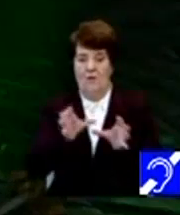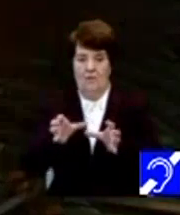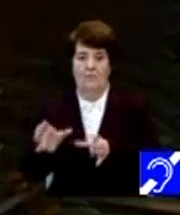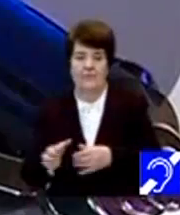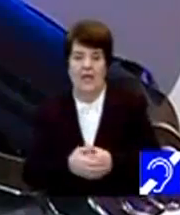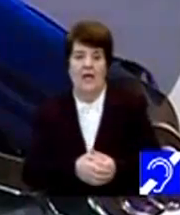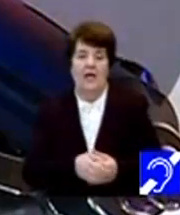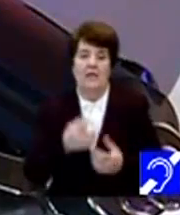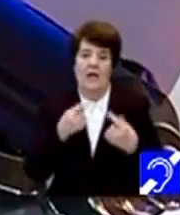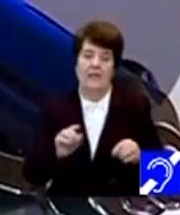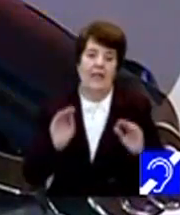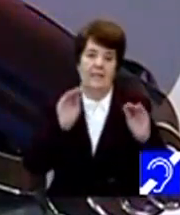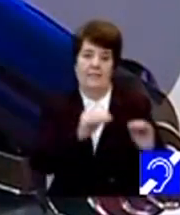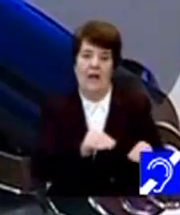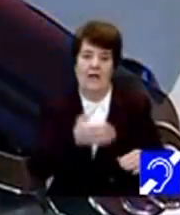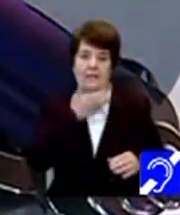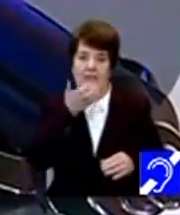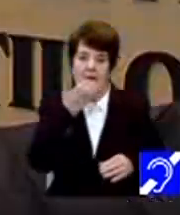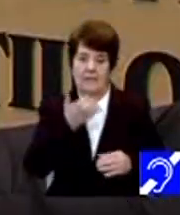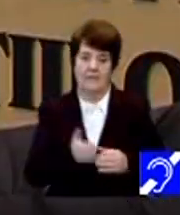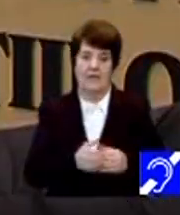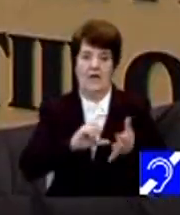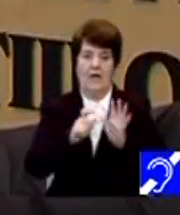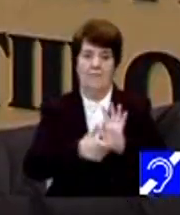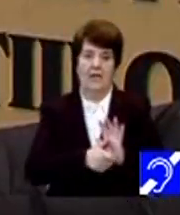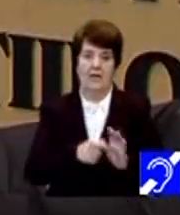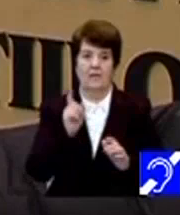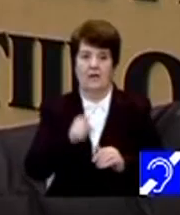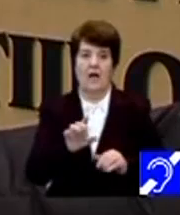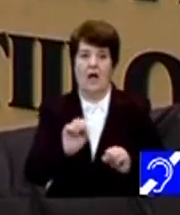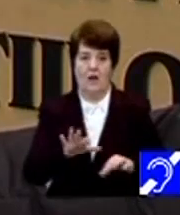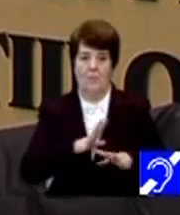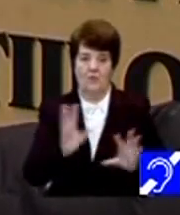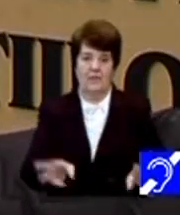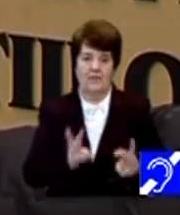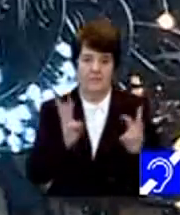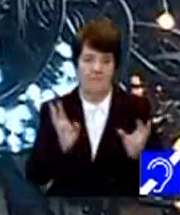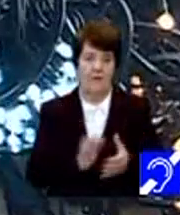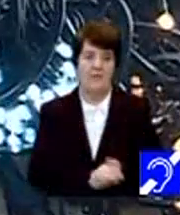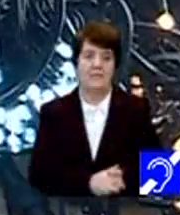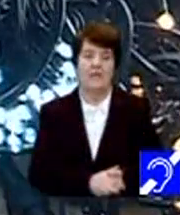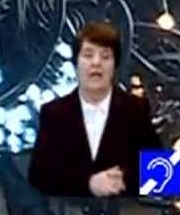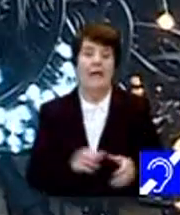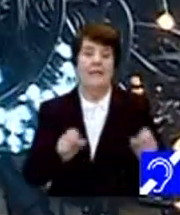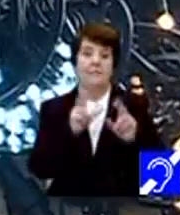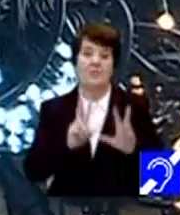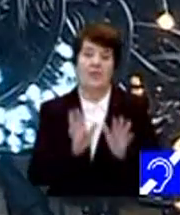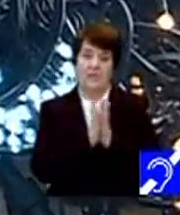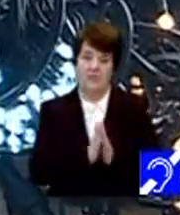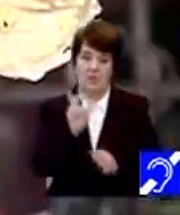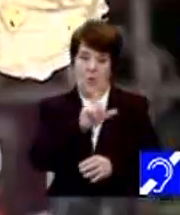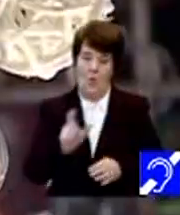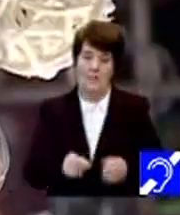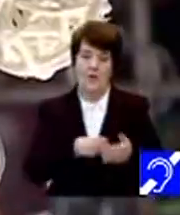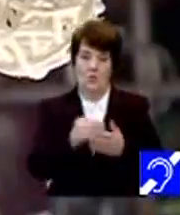climatizoarele, alte instalații pentru încălzirea încăperilor, pentru că ar putea să se inflameze.